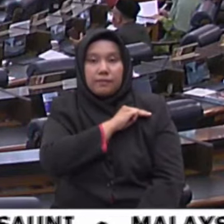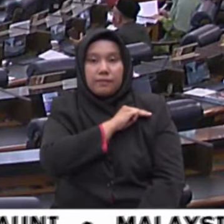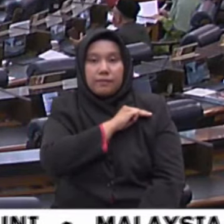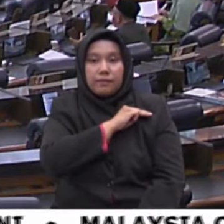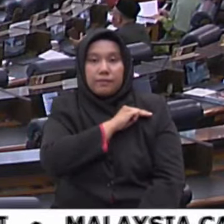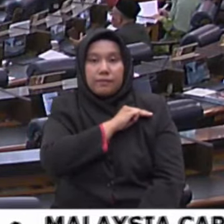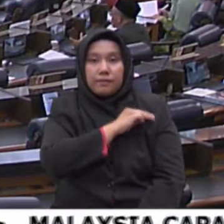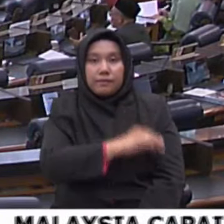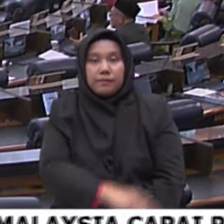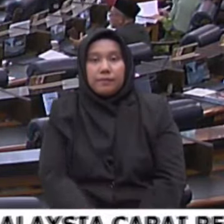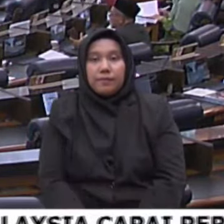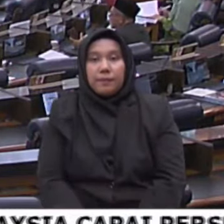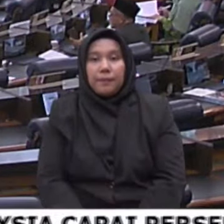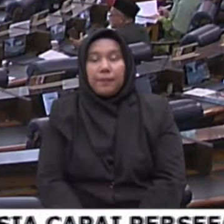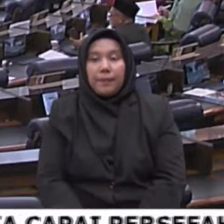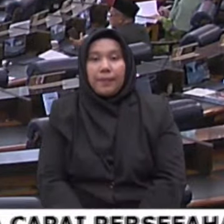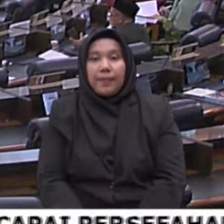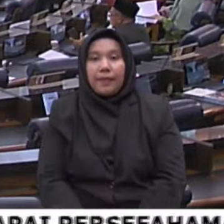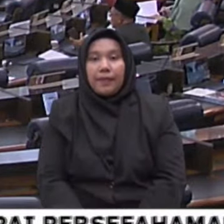Boleh.